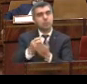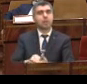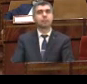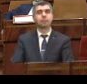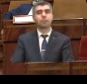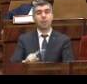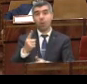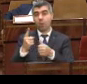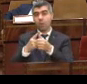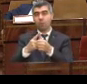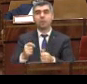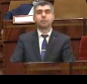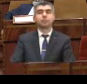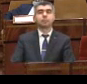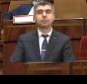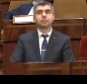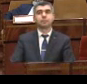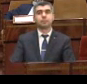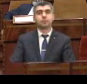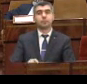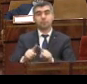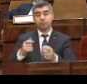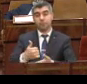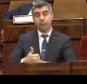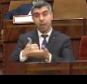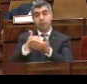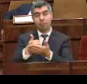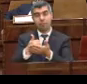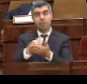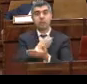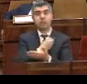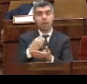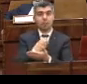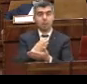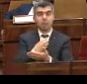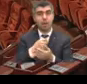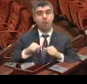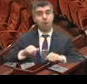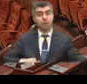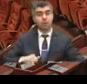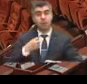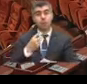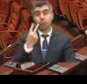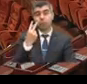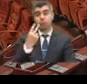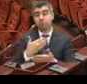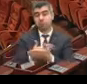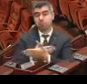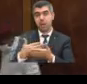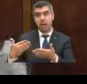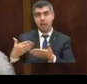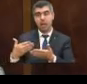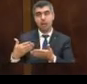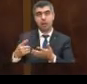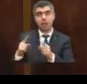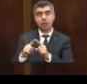أولا تقوية ودعم المنظومة الصحية. سيد الوزير، 2 مليار لا يمكن أن تكون